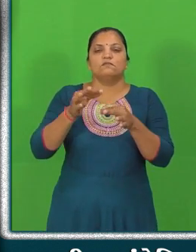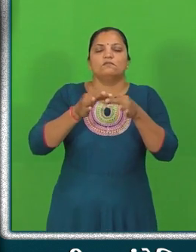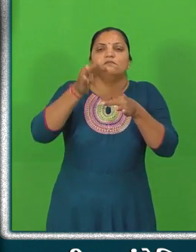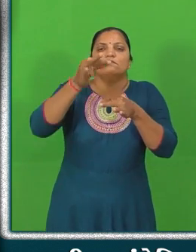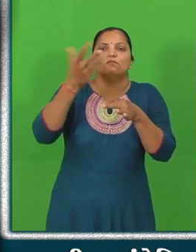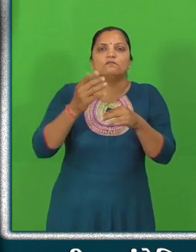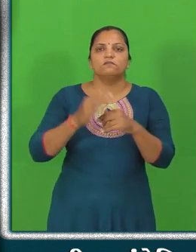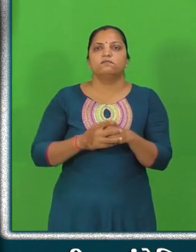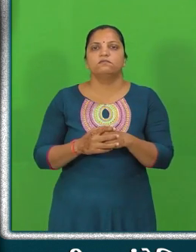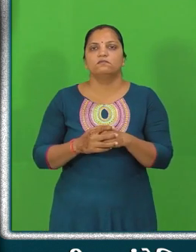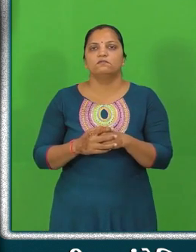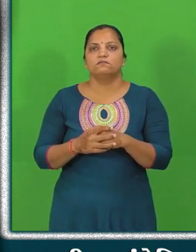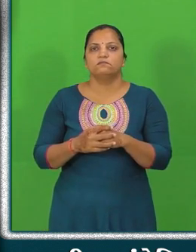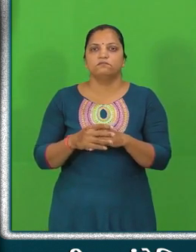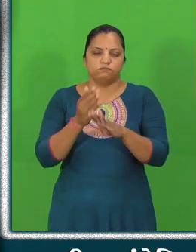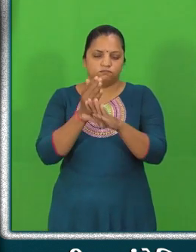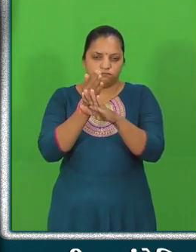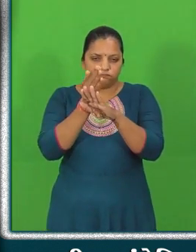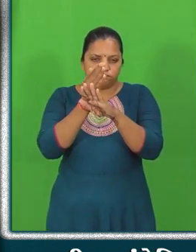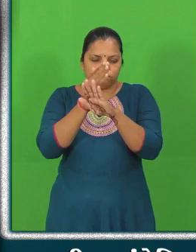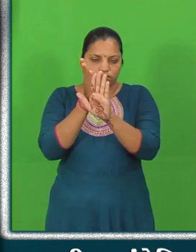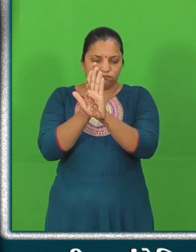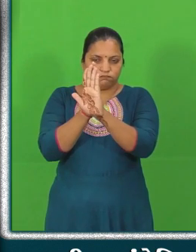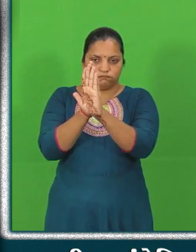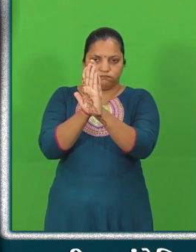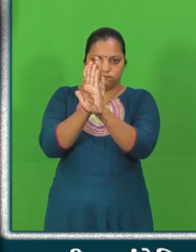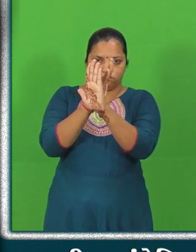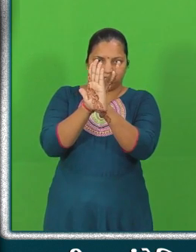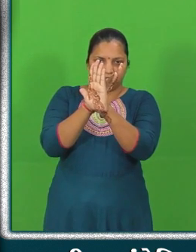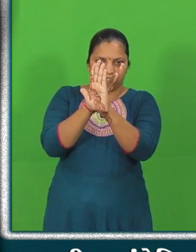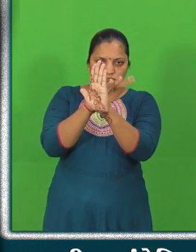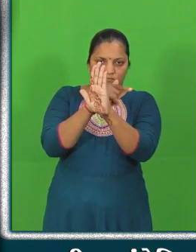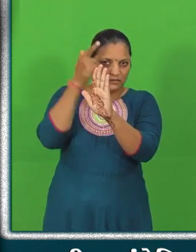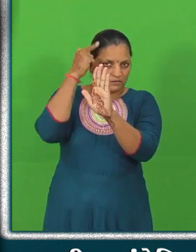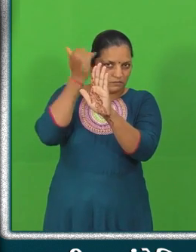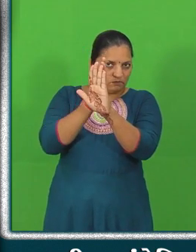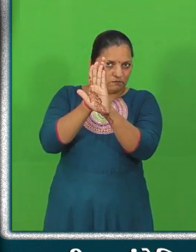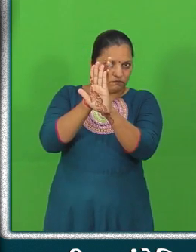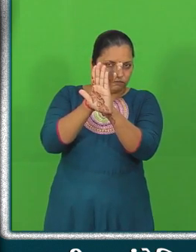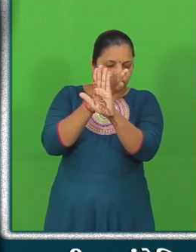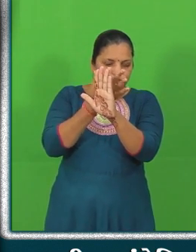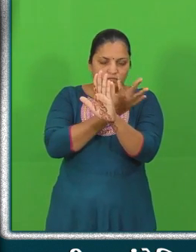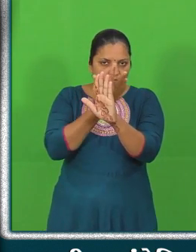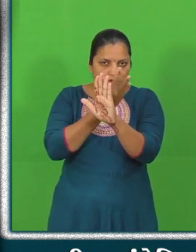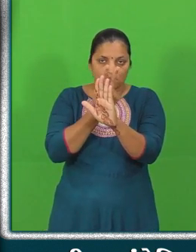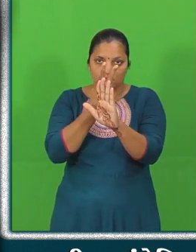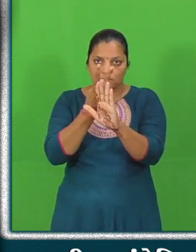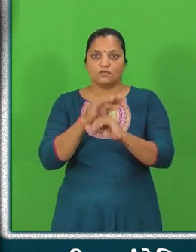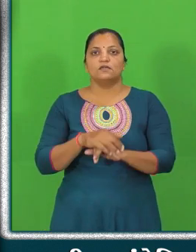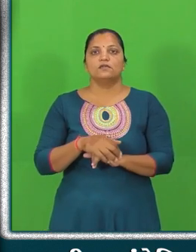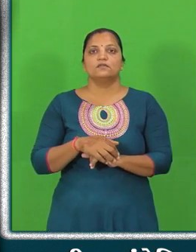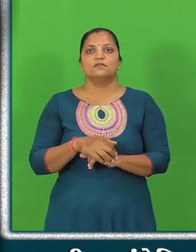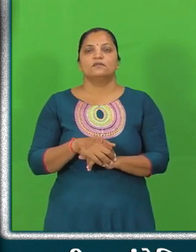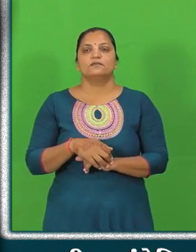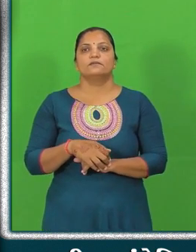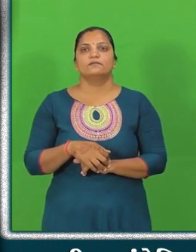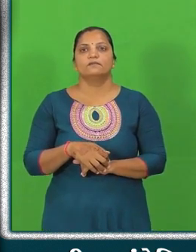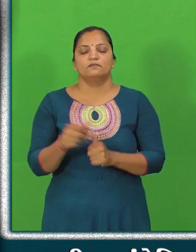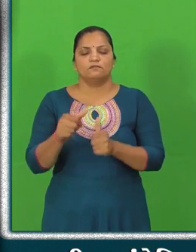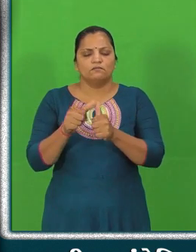પ્રતિબિંબ સારું દેખાશે. તમે જુઓ છો અહીંયા આ અંતરે પ્રતિબિંબ સારું દેખાય છે.